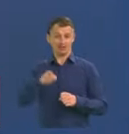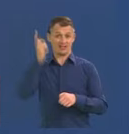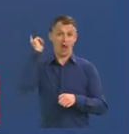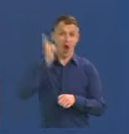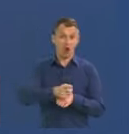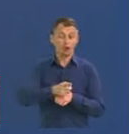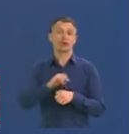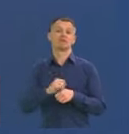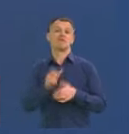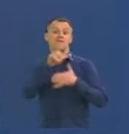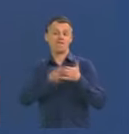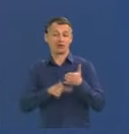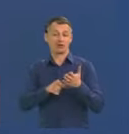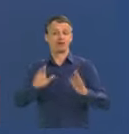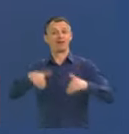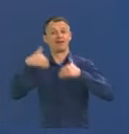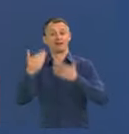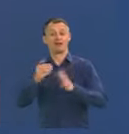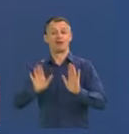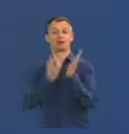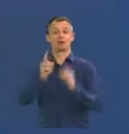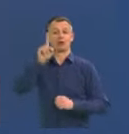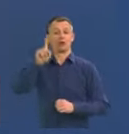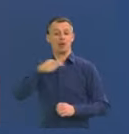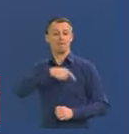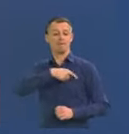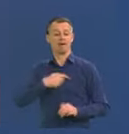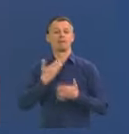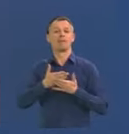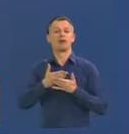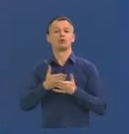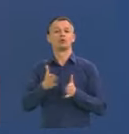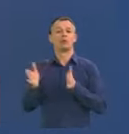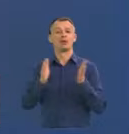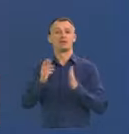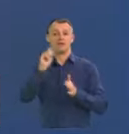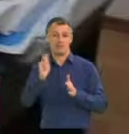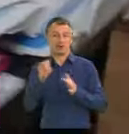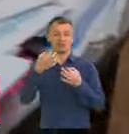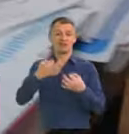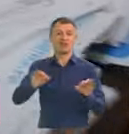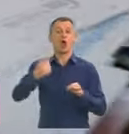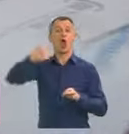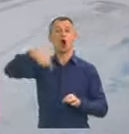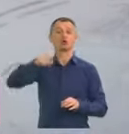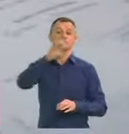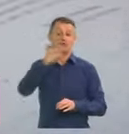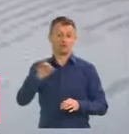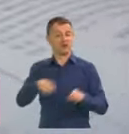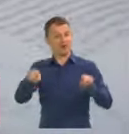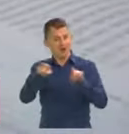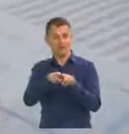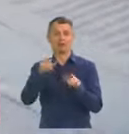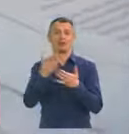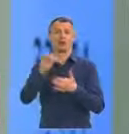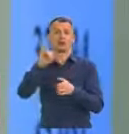le vor emite în cursul lunii martie, la începutul martie pentru februarie să fie 100% corecte și ne dorim ca și facturile pe ianuarie să fie